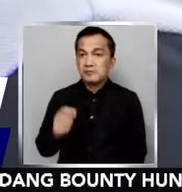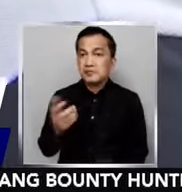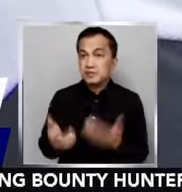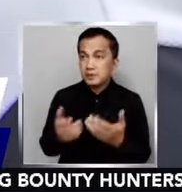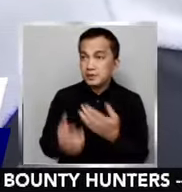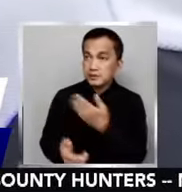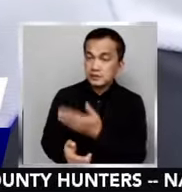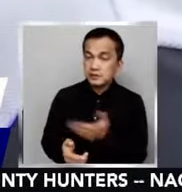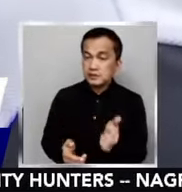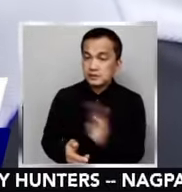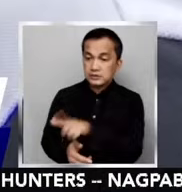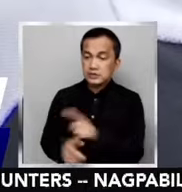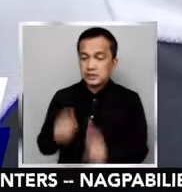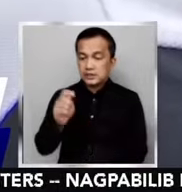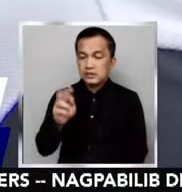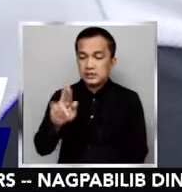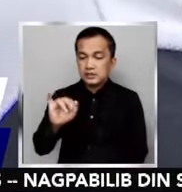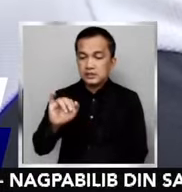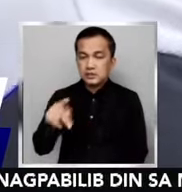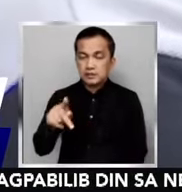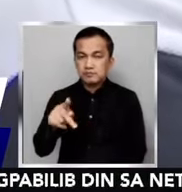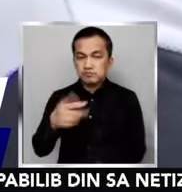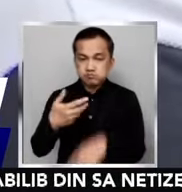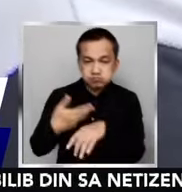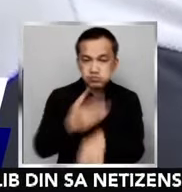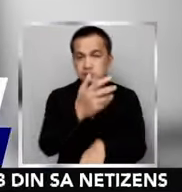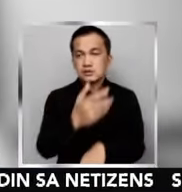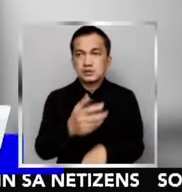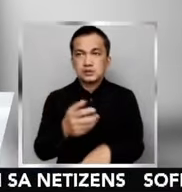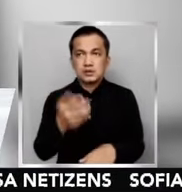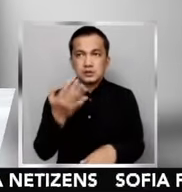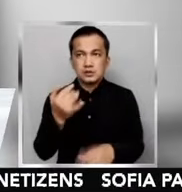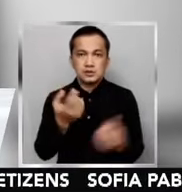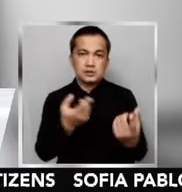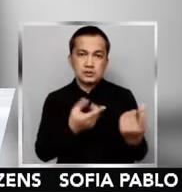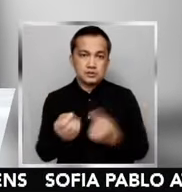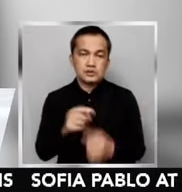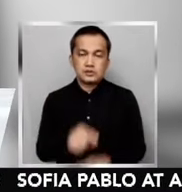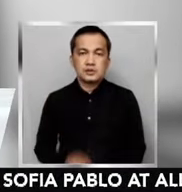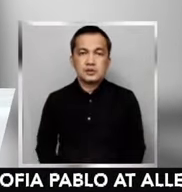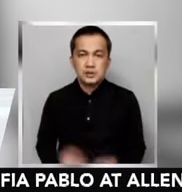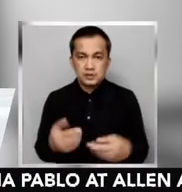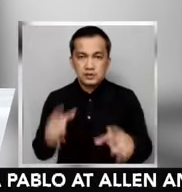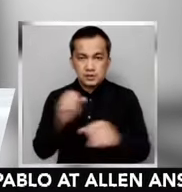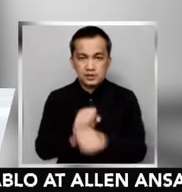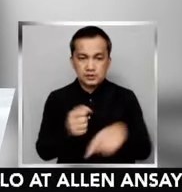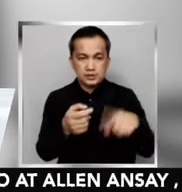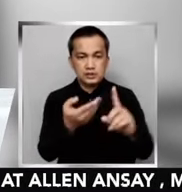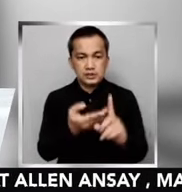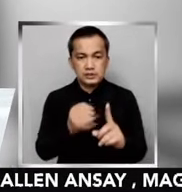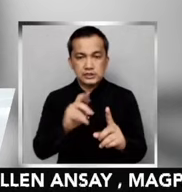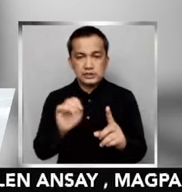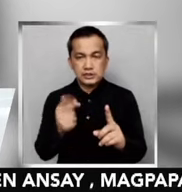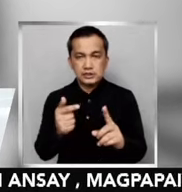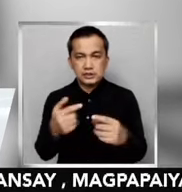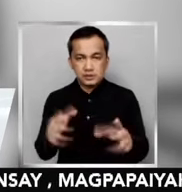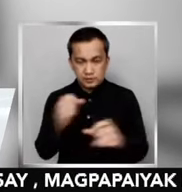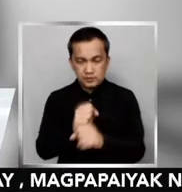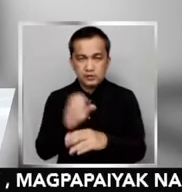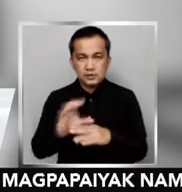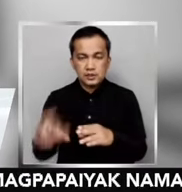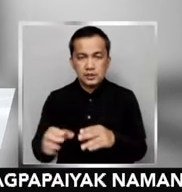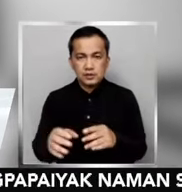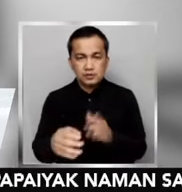yung napag-initan kaya gan po yung ginawa sa kanya natapos daw ni salilig ang initiation rights pero habang papauwi